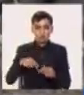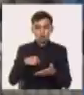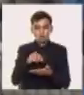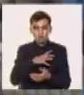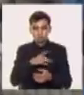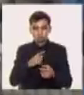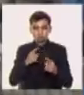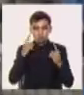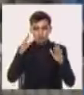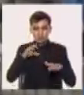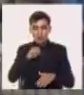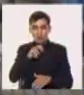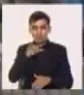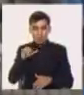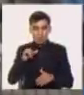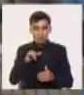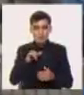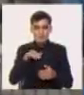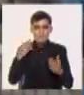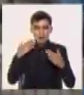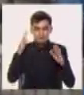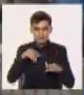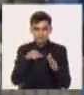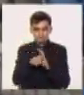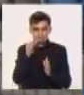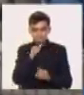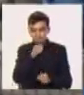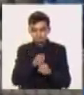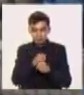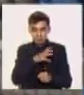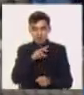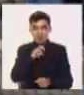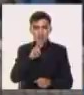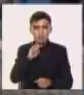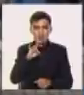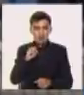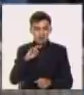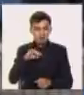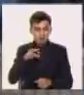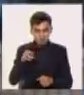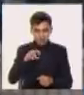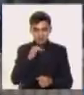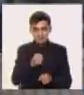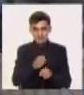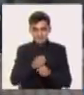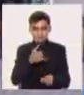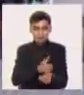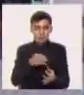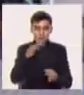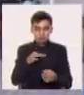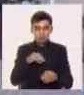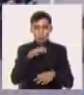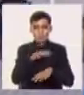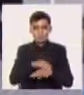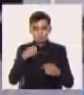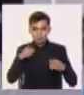национальном парке, который использовали как подпольную лабораторию. Наркотики оптовыми партиями сбывались представителям